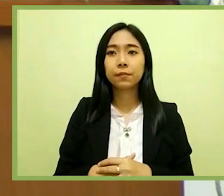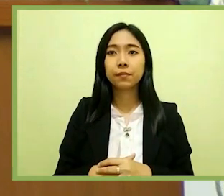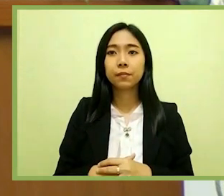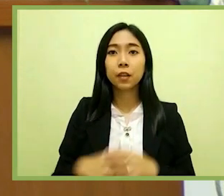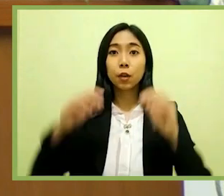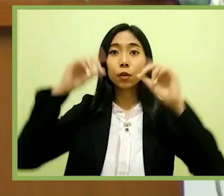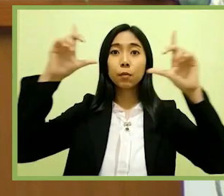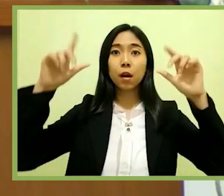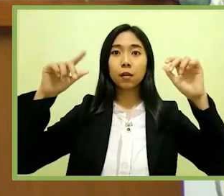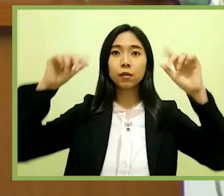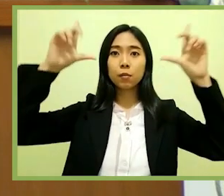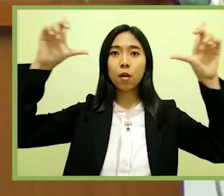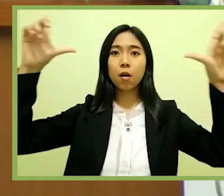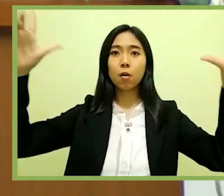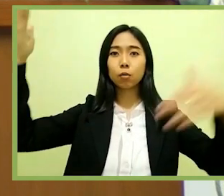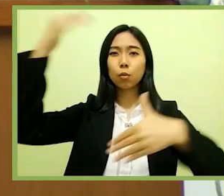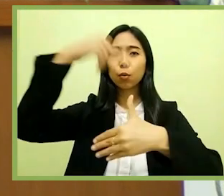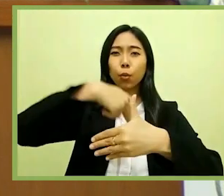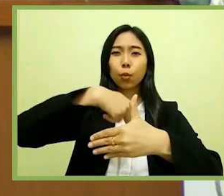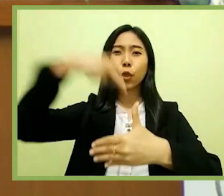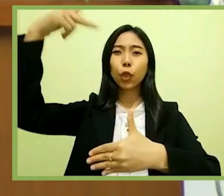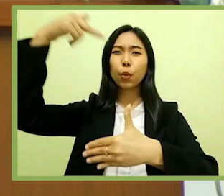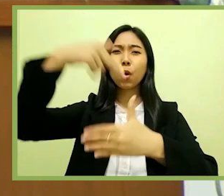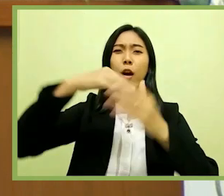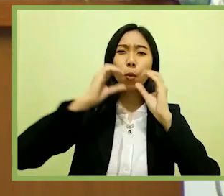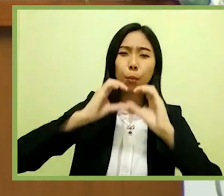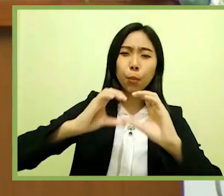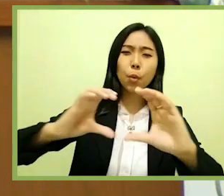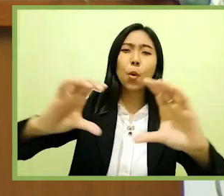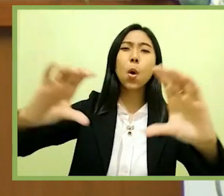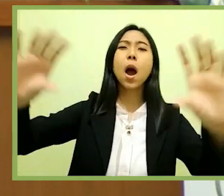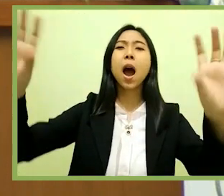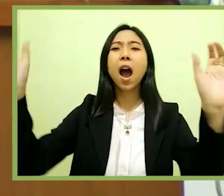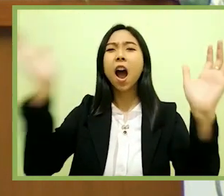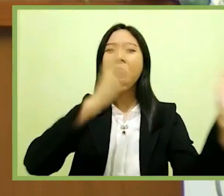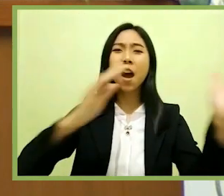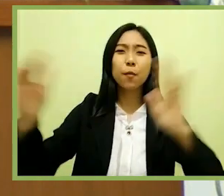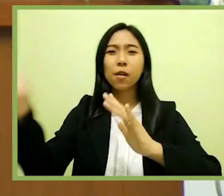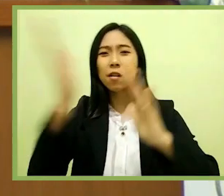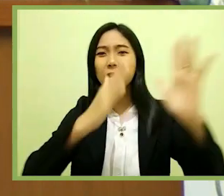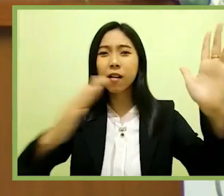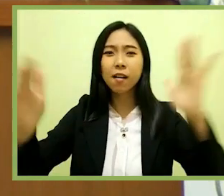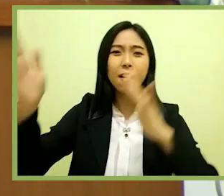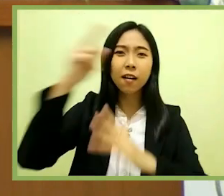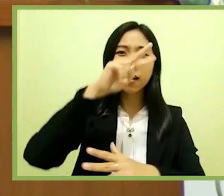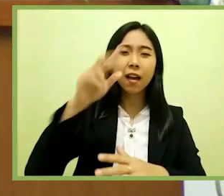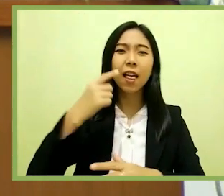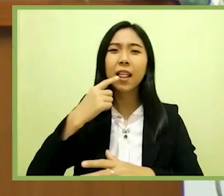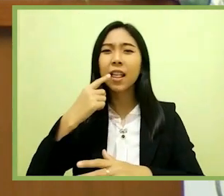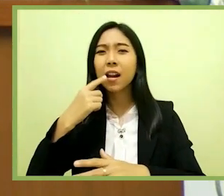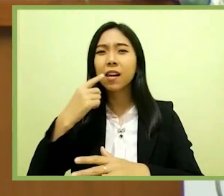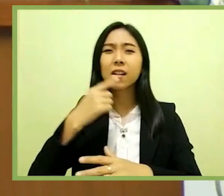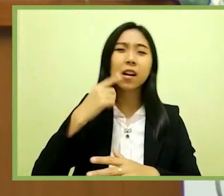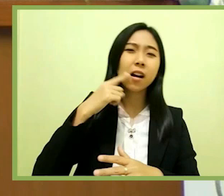Tiba-tiba turun dari langit suatu bunyi seperti tiupan angin keras, serta tampaklah lidah-lidah seperti nyala